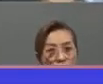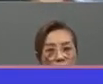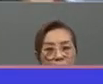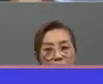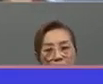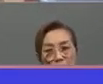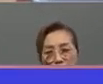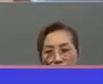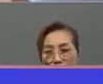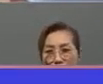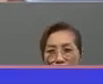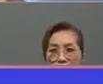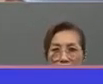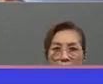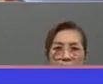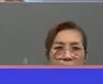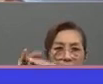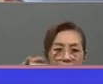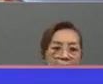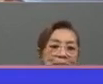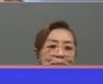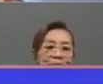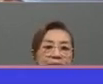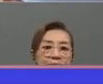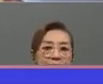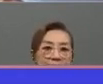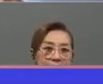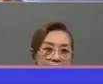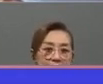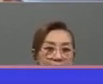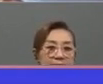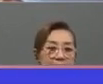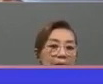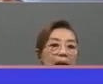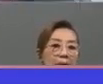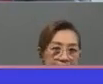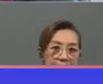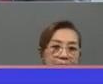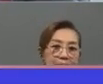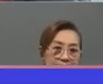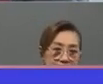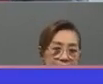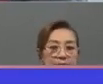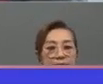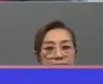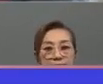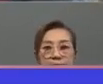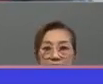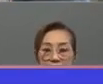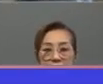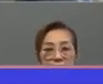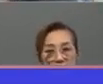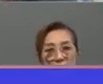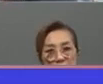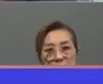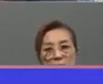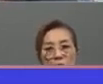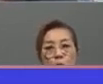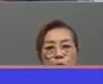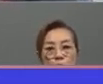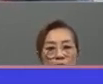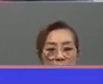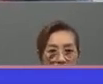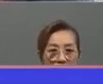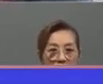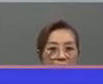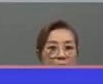รับผลกระทบในส่วนราชการต่างๆเนี่ยให้ทราบแล้วแล้วก็ถ้าหน่วยหงายเนี่ยที่เขาอาจจะยังดำเนินการปรับไม่ทันปรับขึ้นเงินเดือนก็จะให้มี